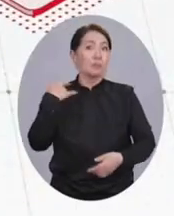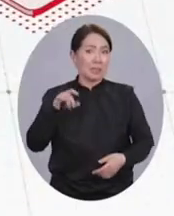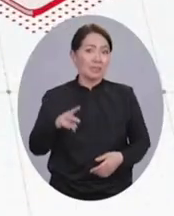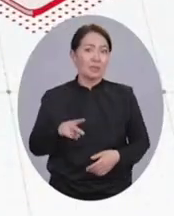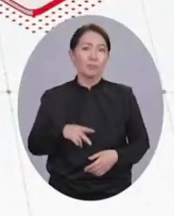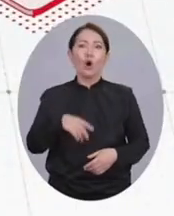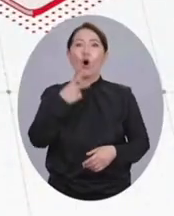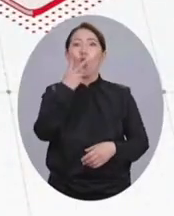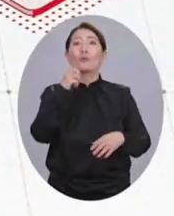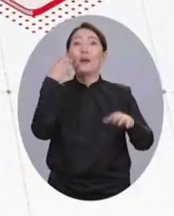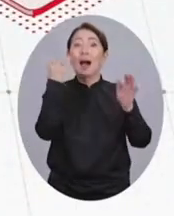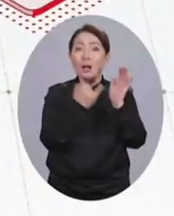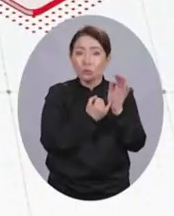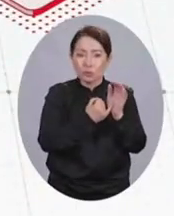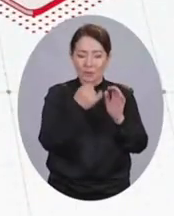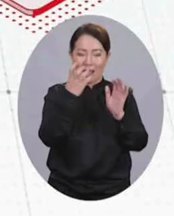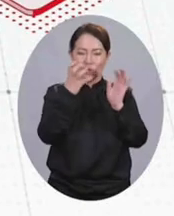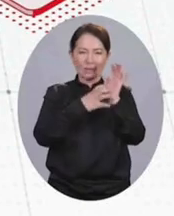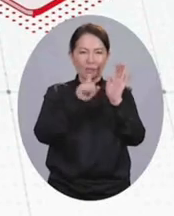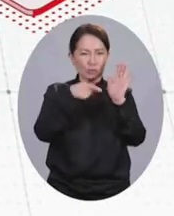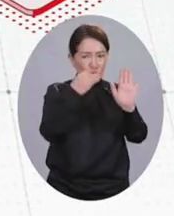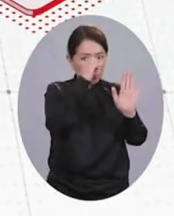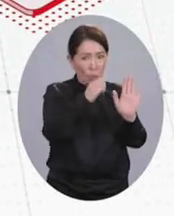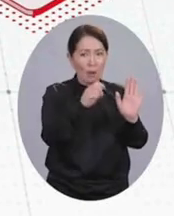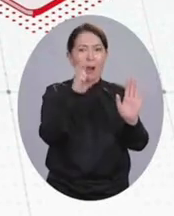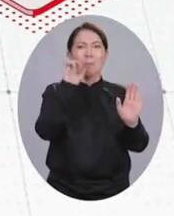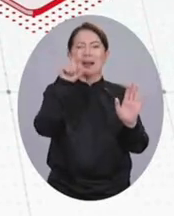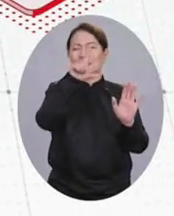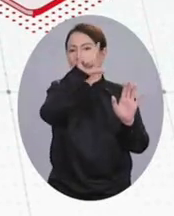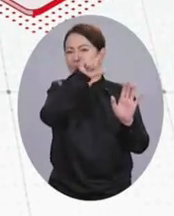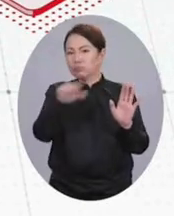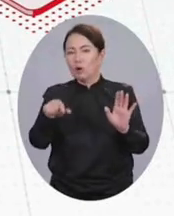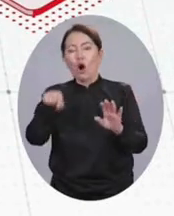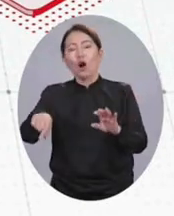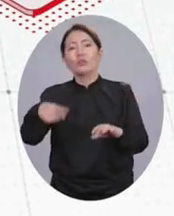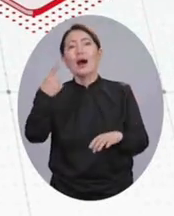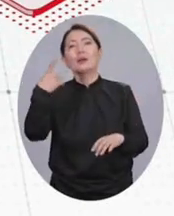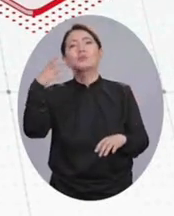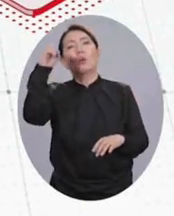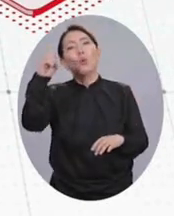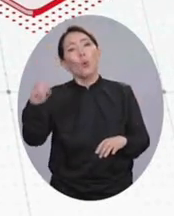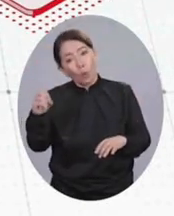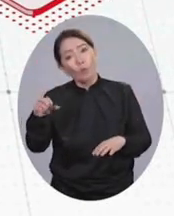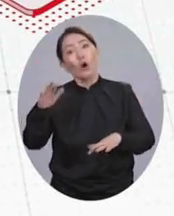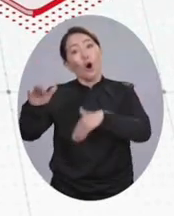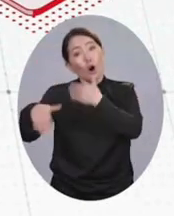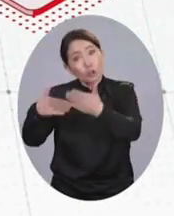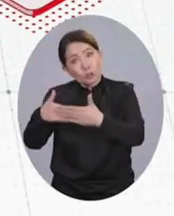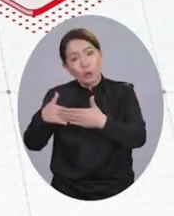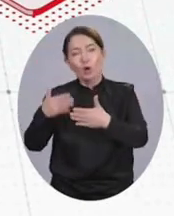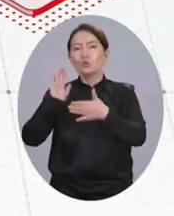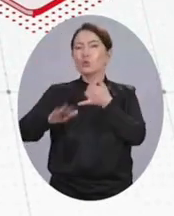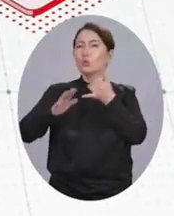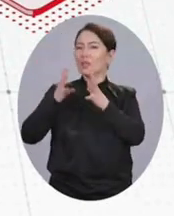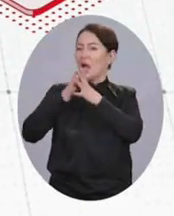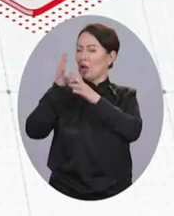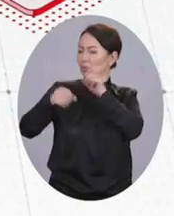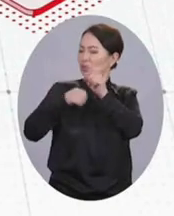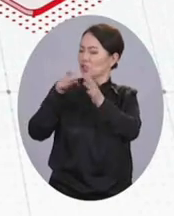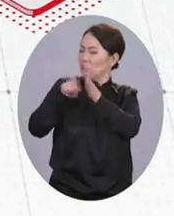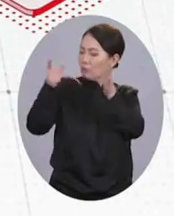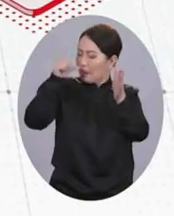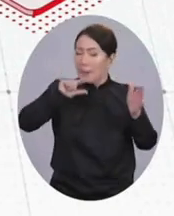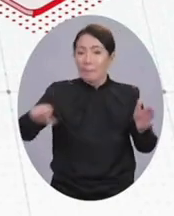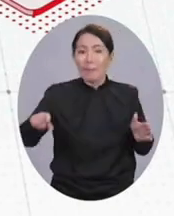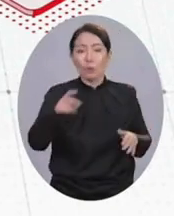юм. 2016 онд 19.7% байсан банкны зээлийн хүү одоо 15 орчим хувьд хүрсэн нь сүүлийн 10